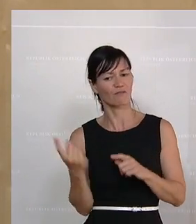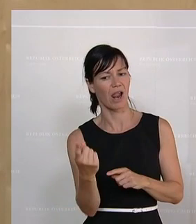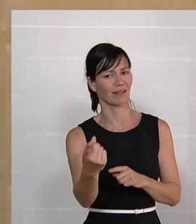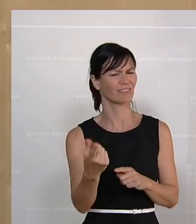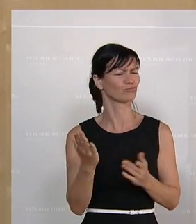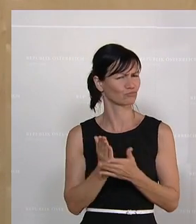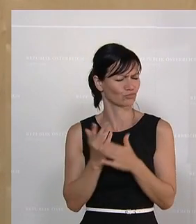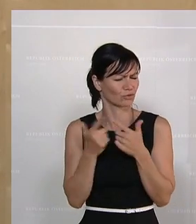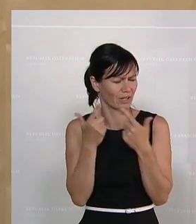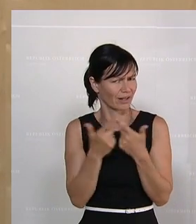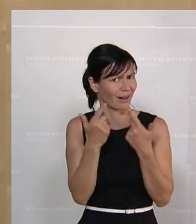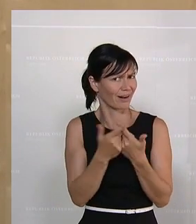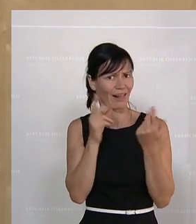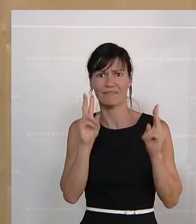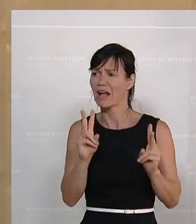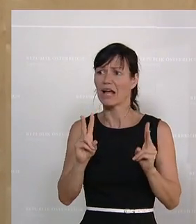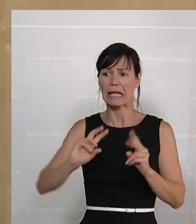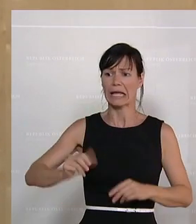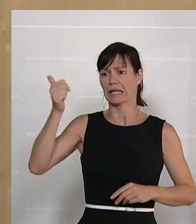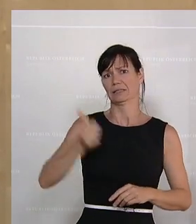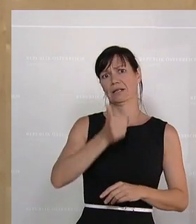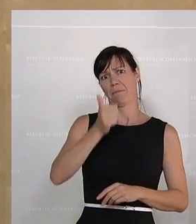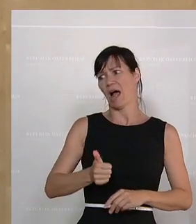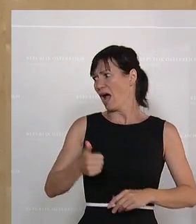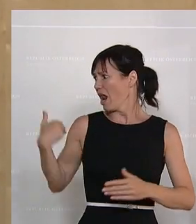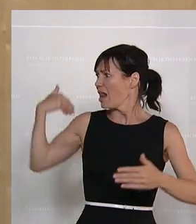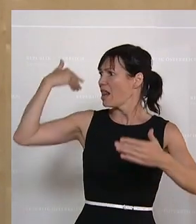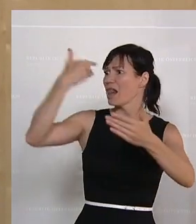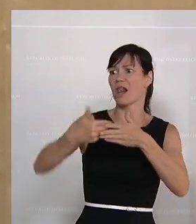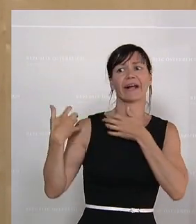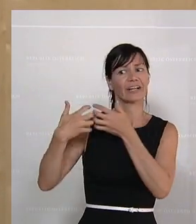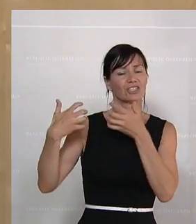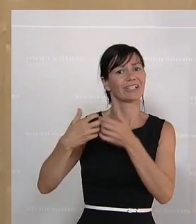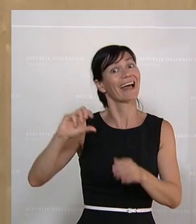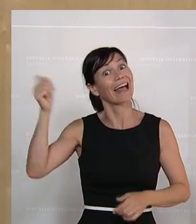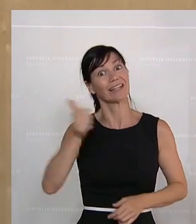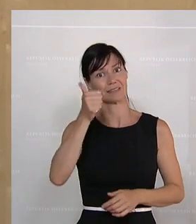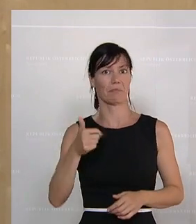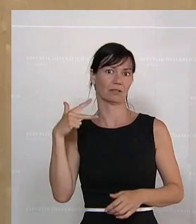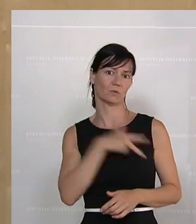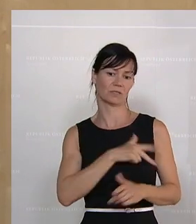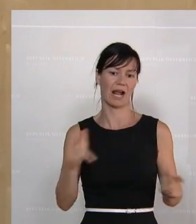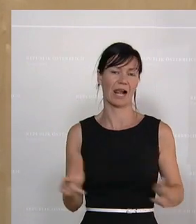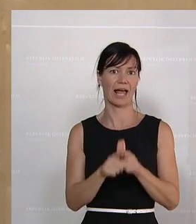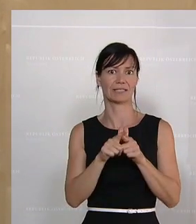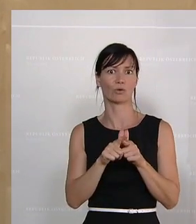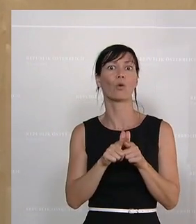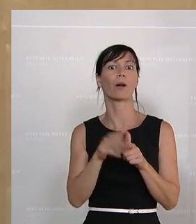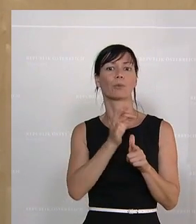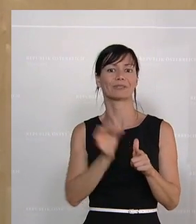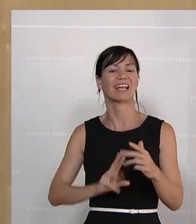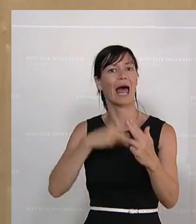nicht mehr dass es tatsächlich das erste mal zu einer valorisierung der sozialleistungen kommt und die abschaffung der kalten progression